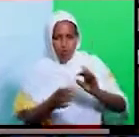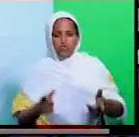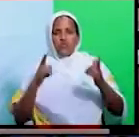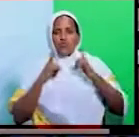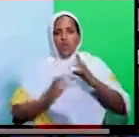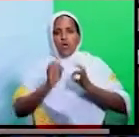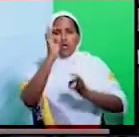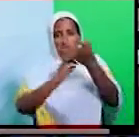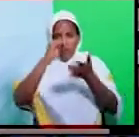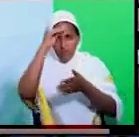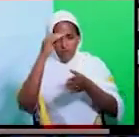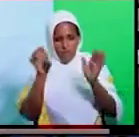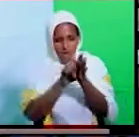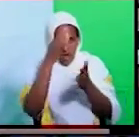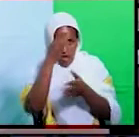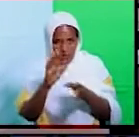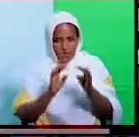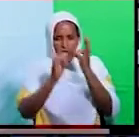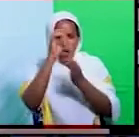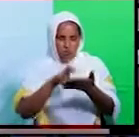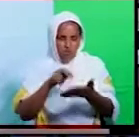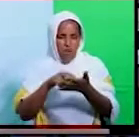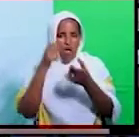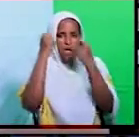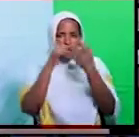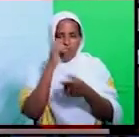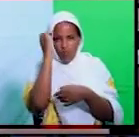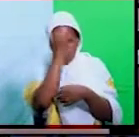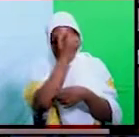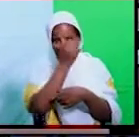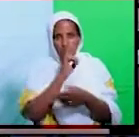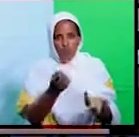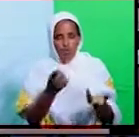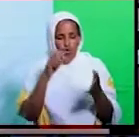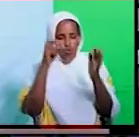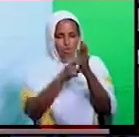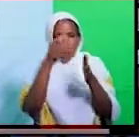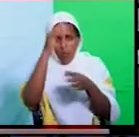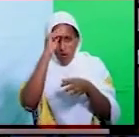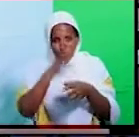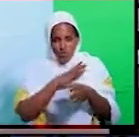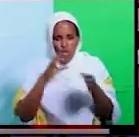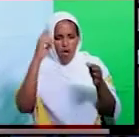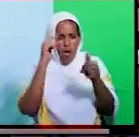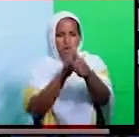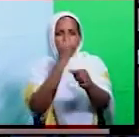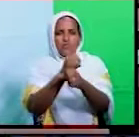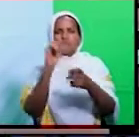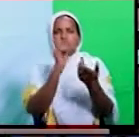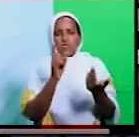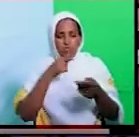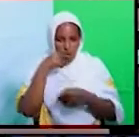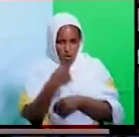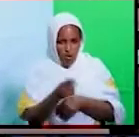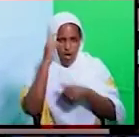በቃሌም ወደሚንቀጠቅጥ ቃሌን ሲሰማ ሚንቀጠቅጥ እንጂ ቃሉን ሲሰማ ልቡ ሚደነድን አይደለም። እግዚአብሔርን ቃል ሲያነብ ልክ